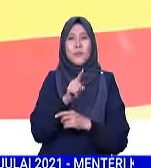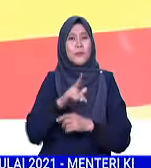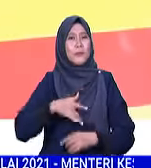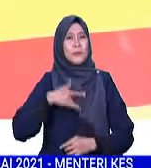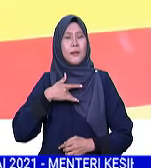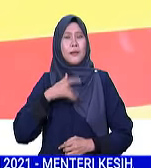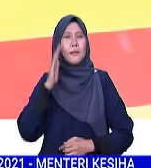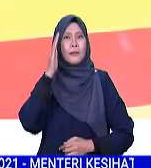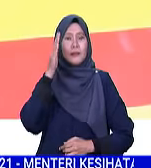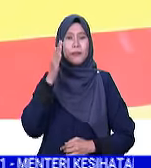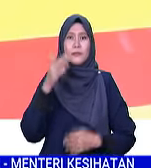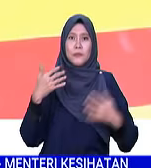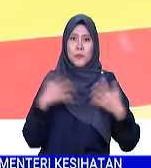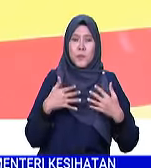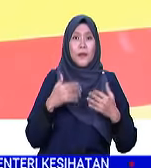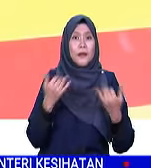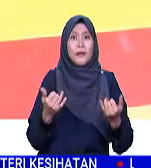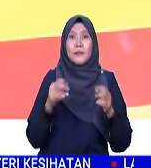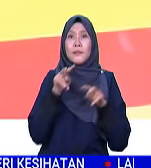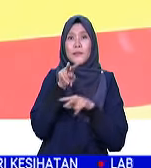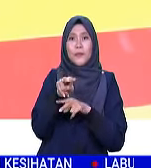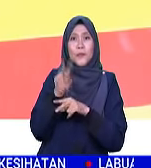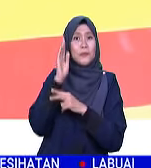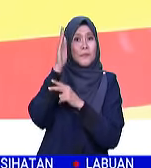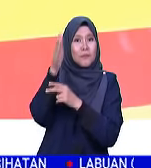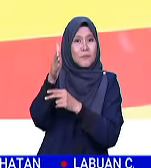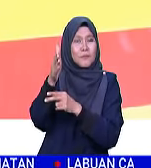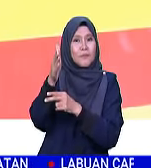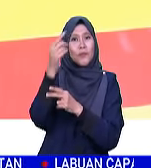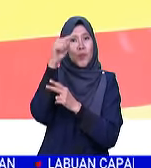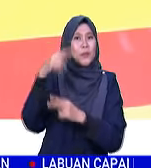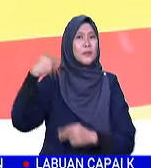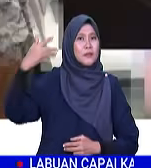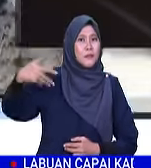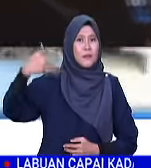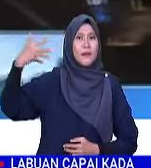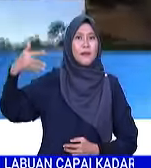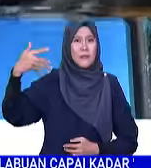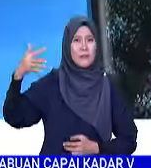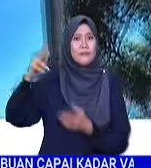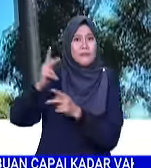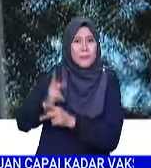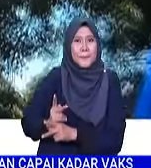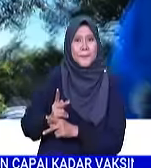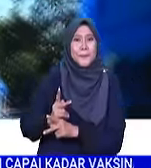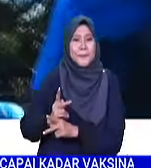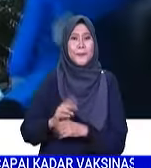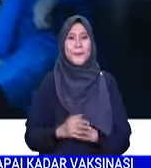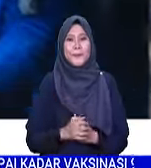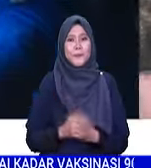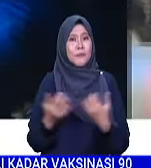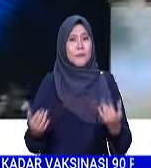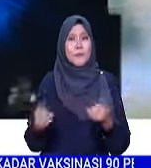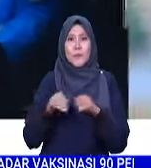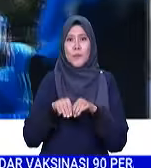perasaan mereka kami rekodkan dan mungkin akan ditonton pada masa akan hadapan sebagai sejarah. Ya. Dihimpit risiko terpalit